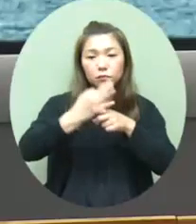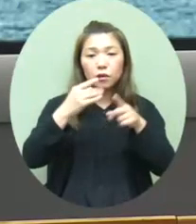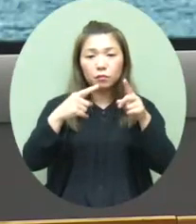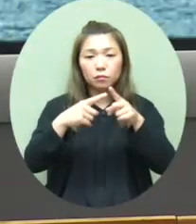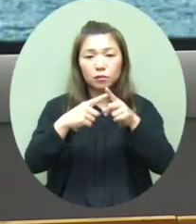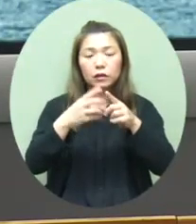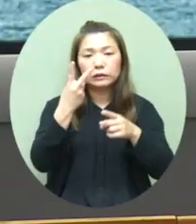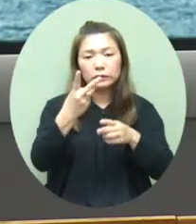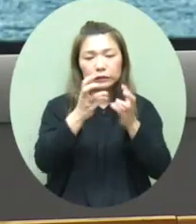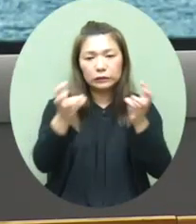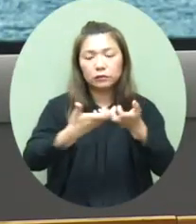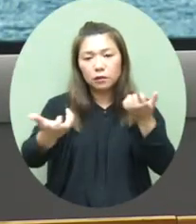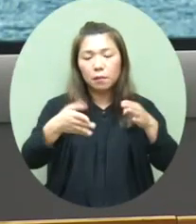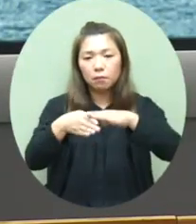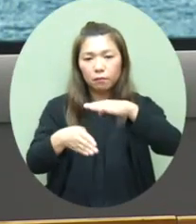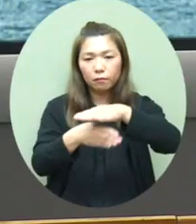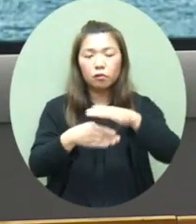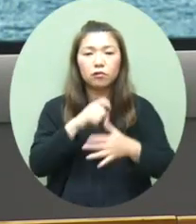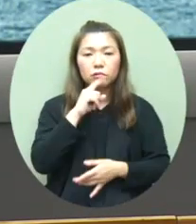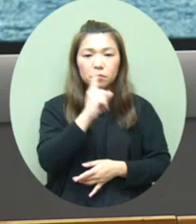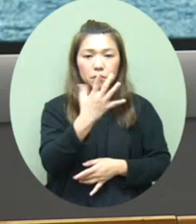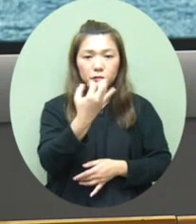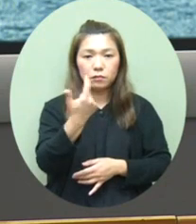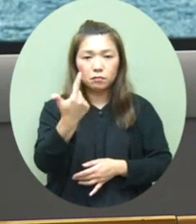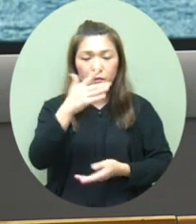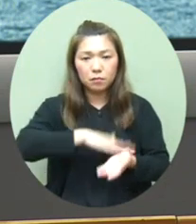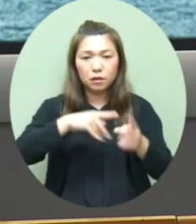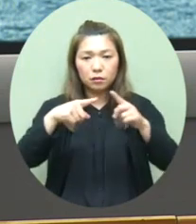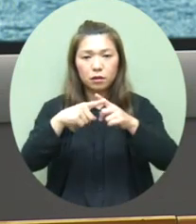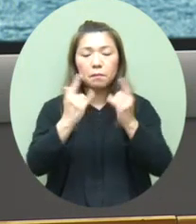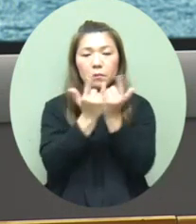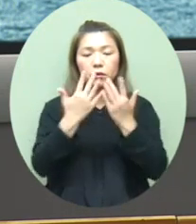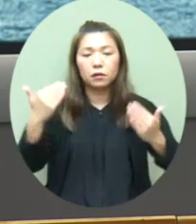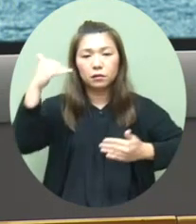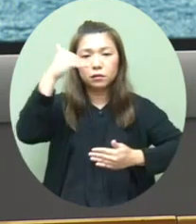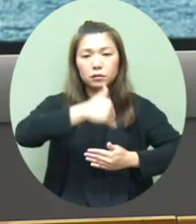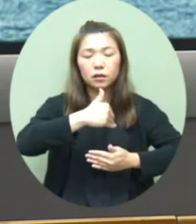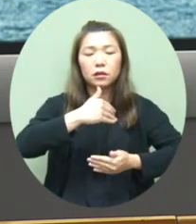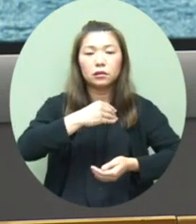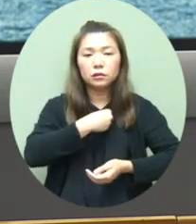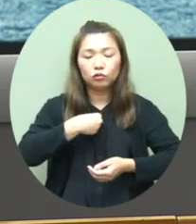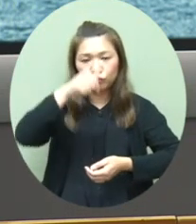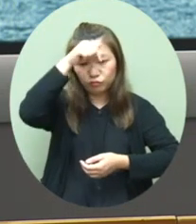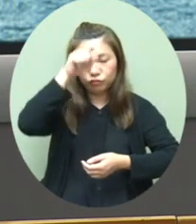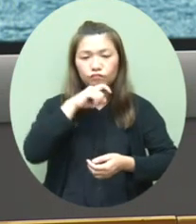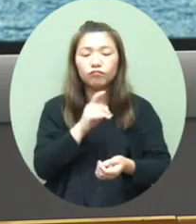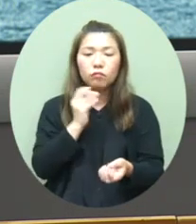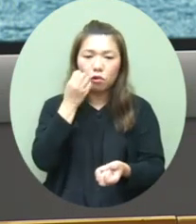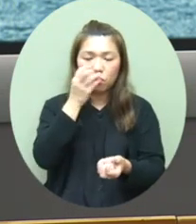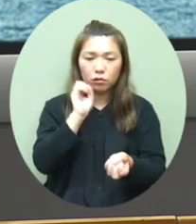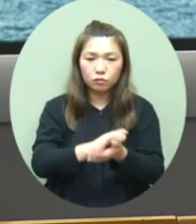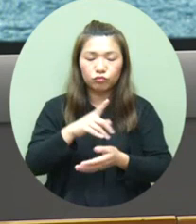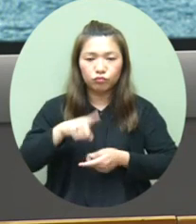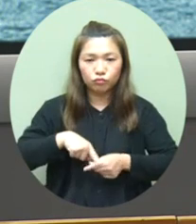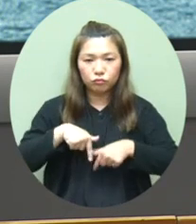係喺二線隔離病房。咁158名嘅病人咧係喺北大嶼山醫院香港感染控制中心。咁